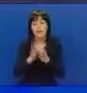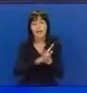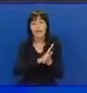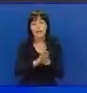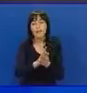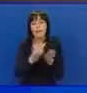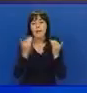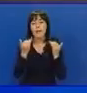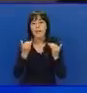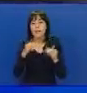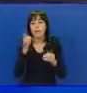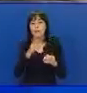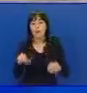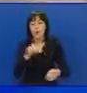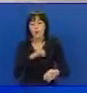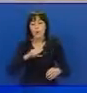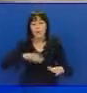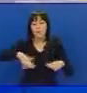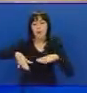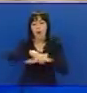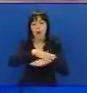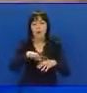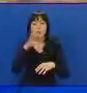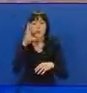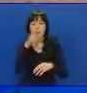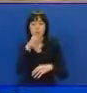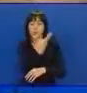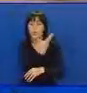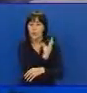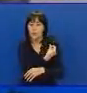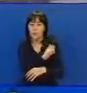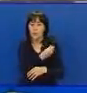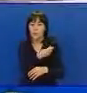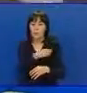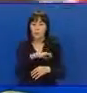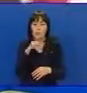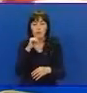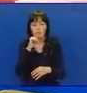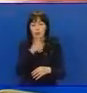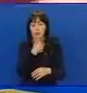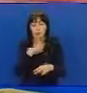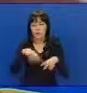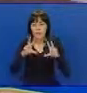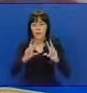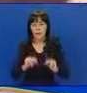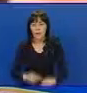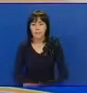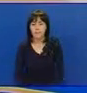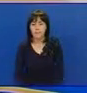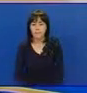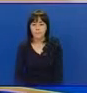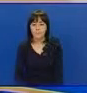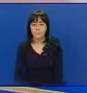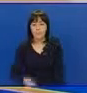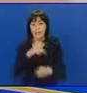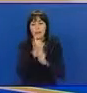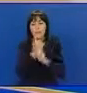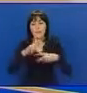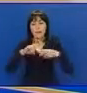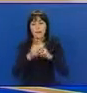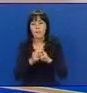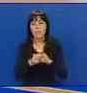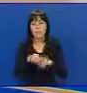алайда тұрғындар өз ауласындағы төбетін егуден өткізуге құлықсыз дейді мамандар. Ең бастапқы проблема,